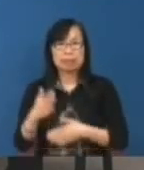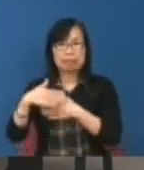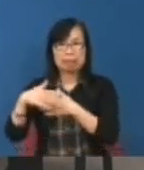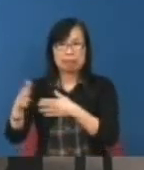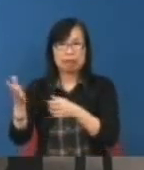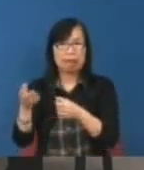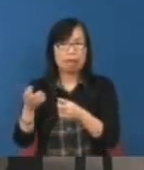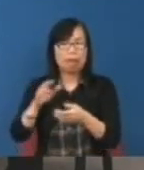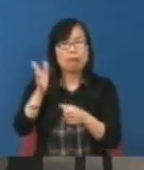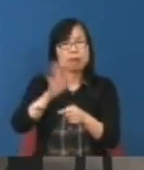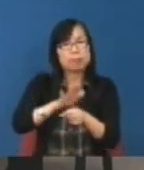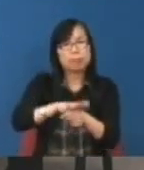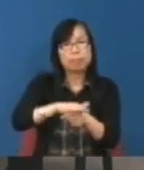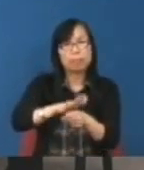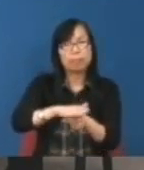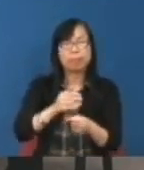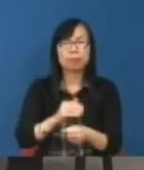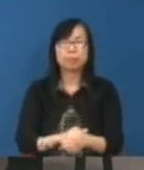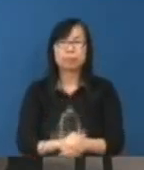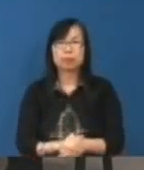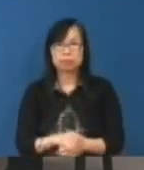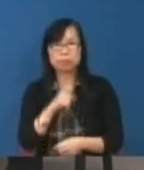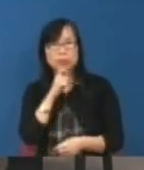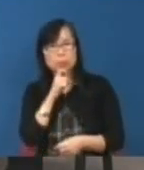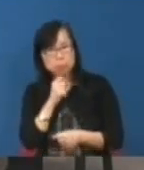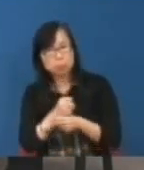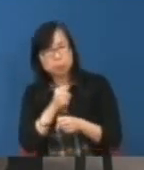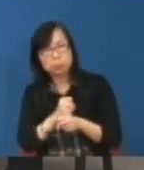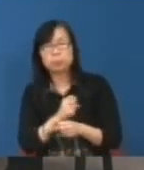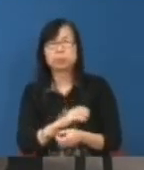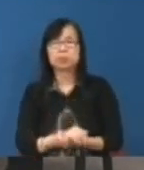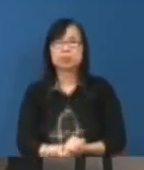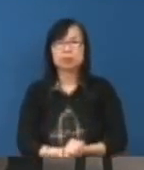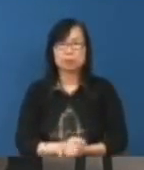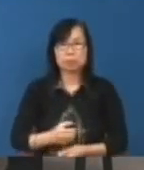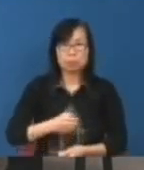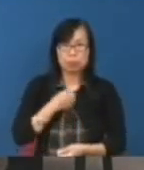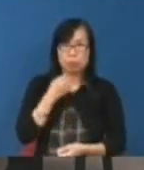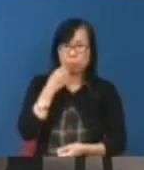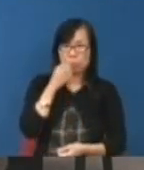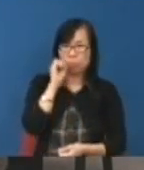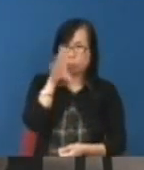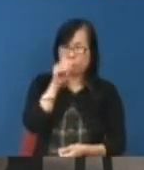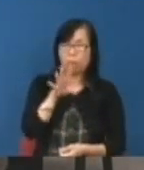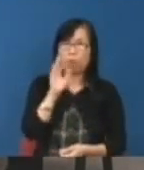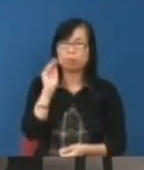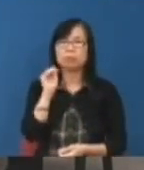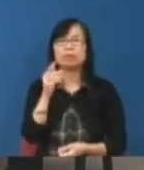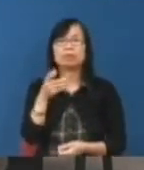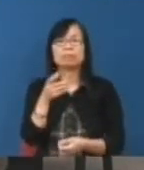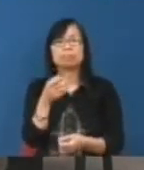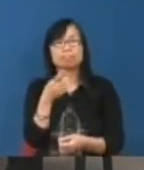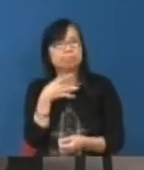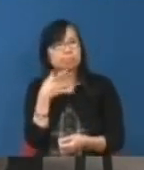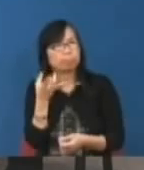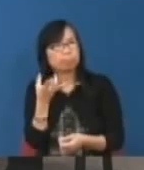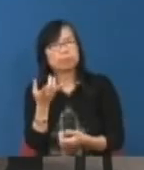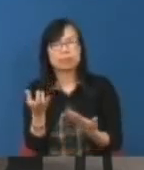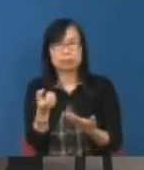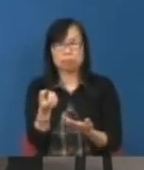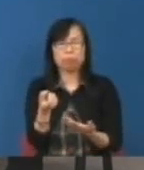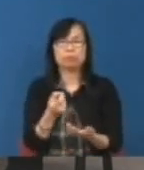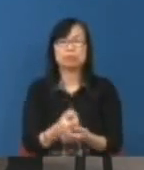補補嘅嘢都有做嘅，咁但係即係你話攞得出嚟講嘅，即係冇幾多樣